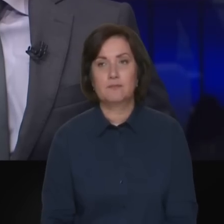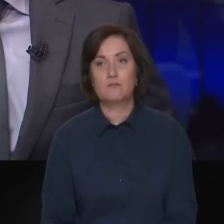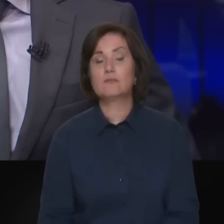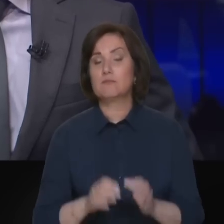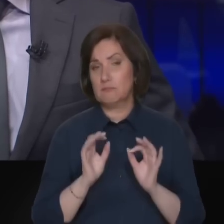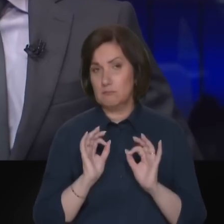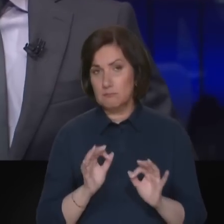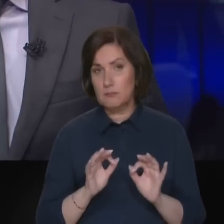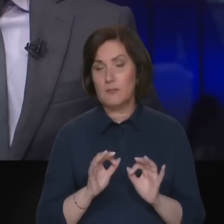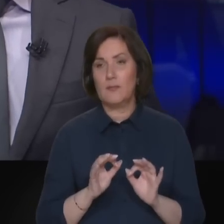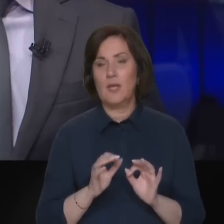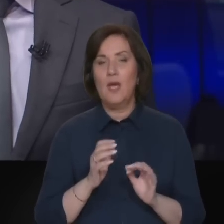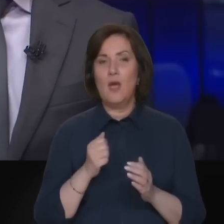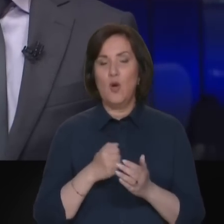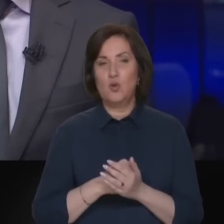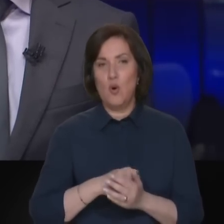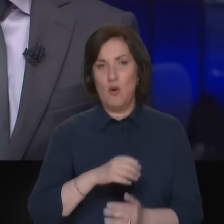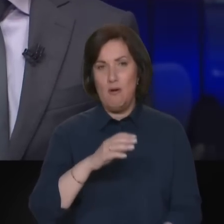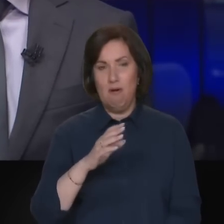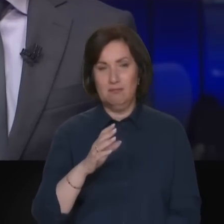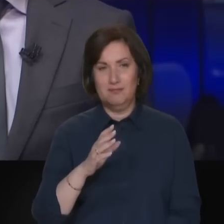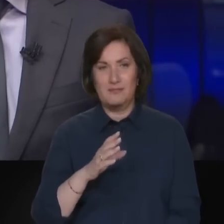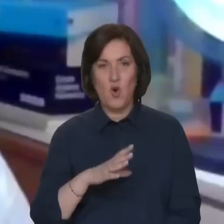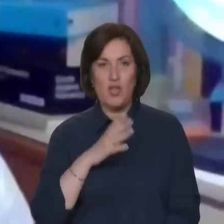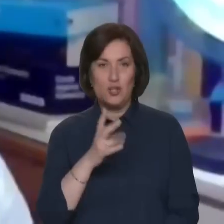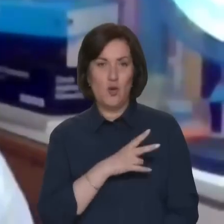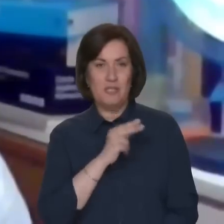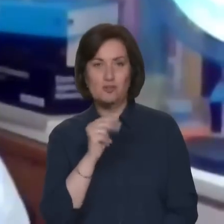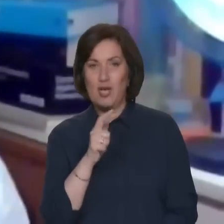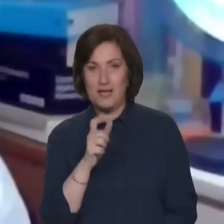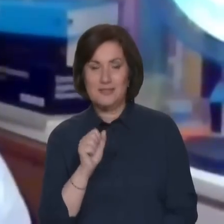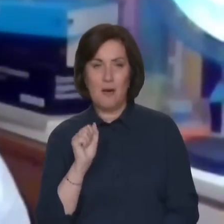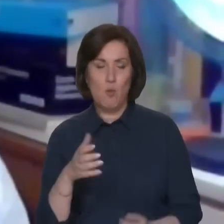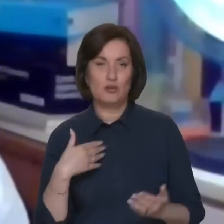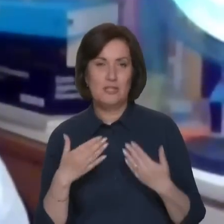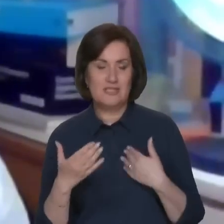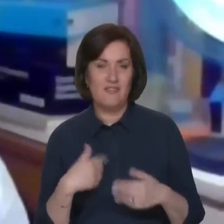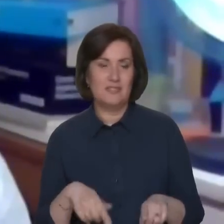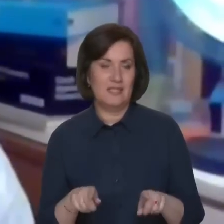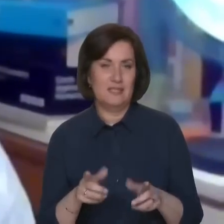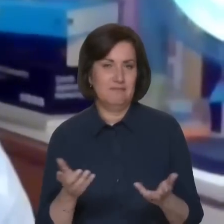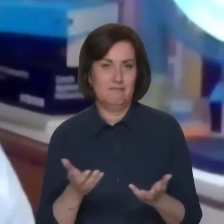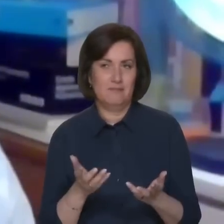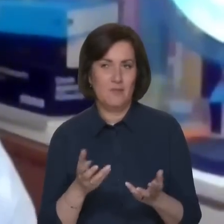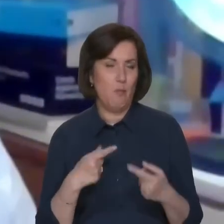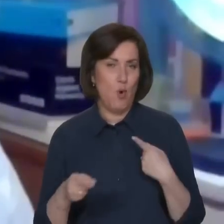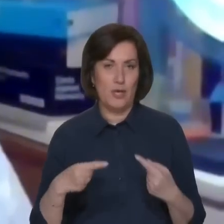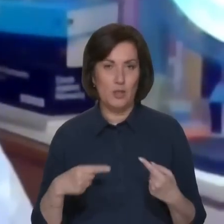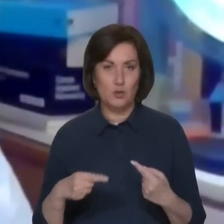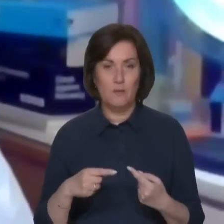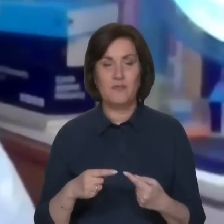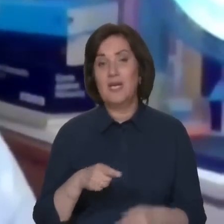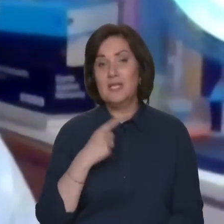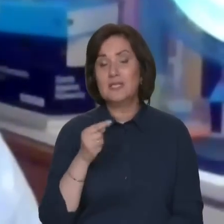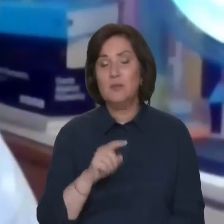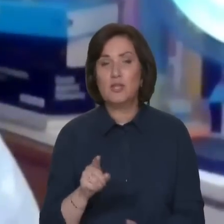Безумовно, до короля Карла III, колишнього принца Чарльза, можна ставитись якимось чином по-різному.